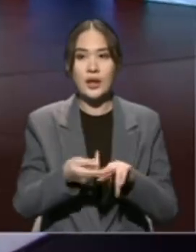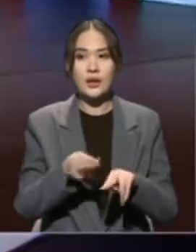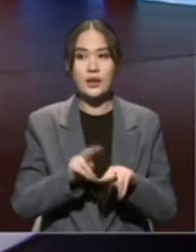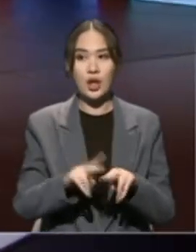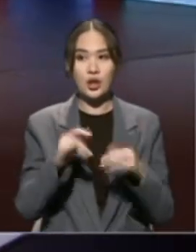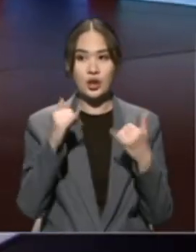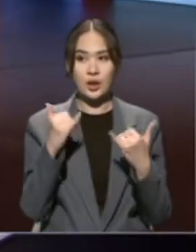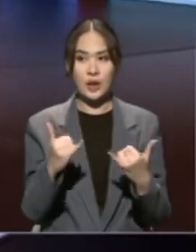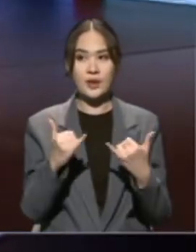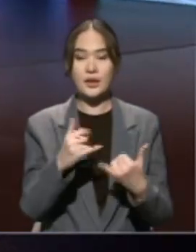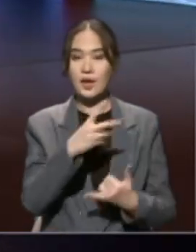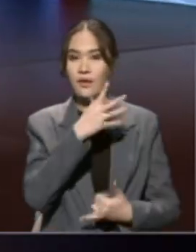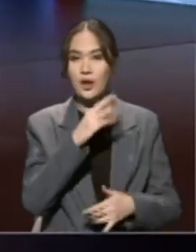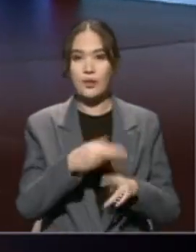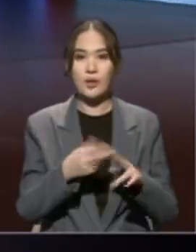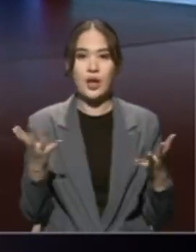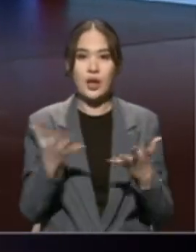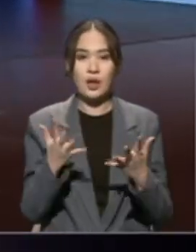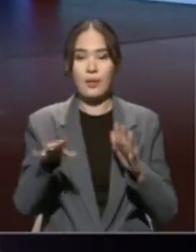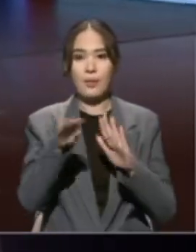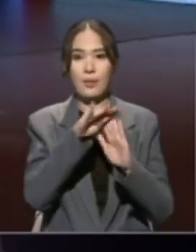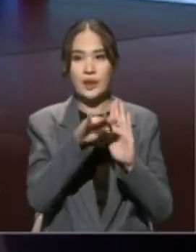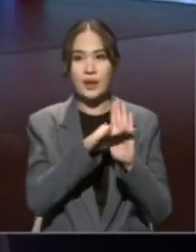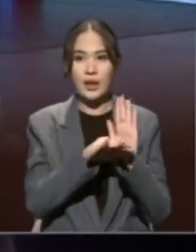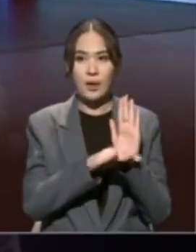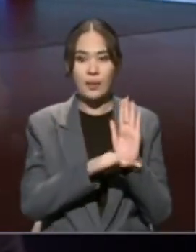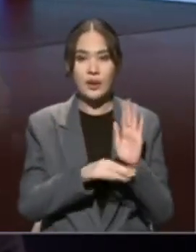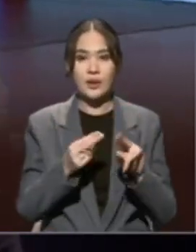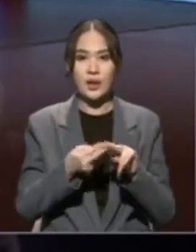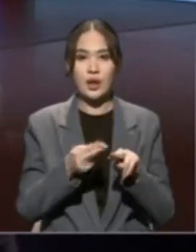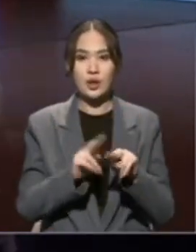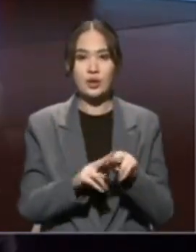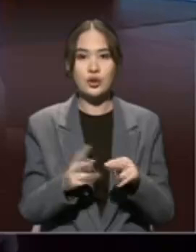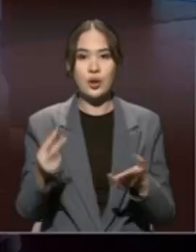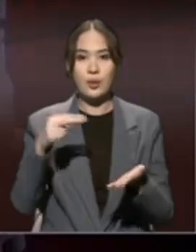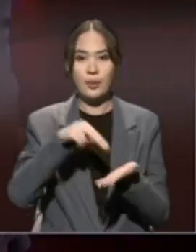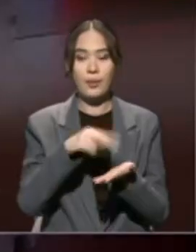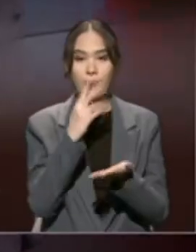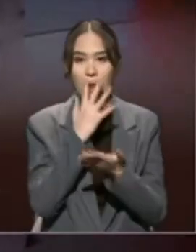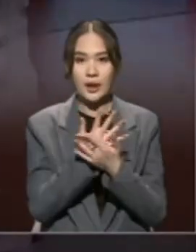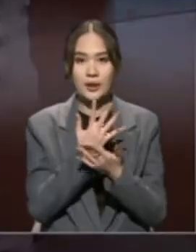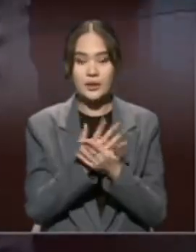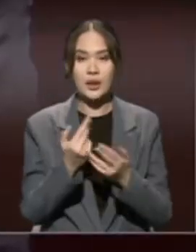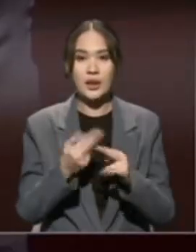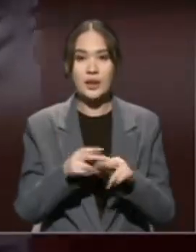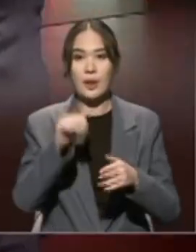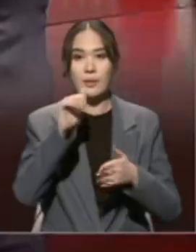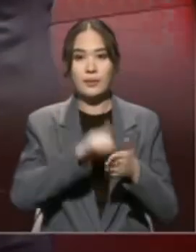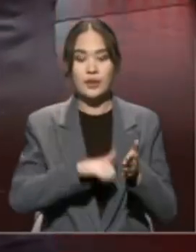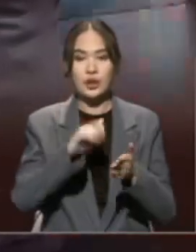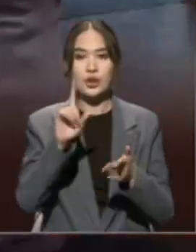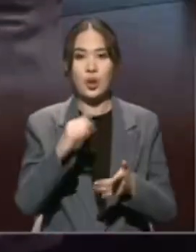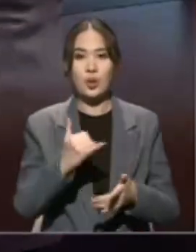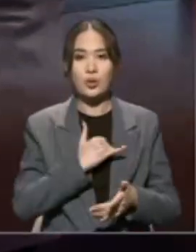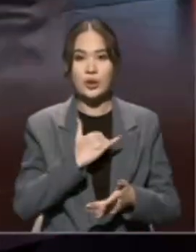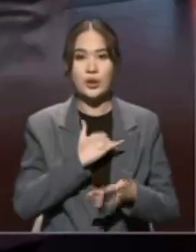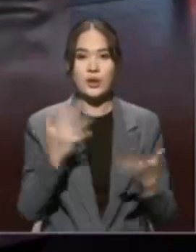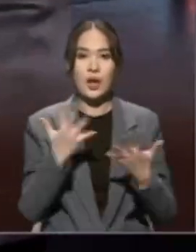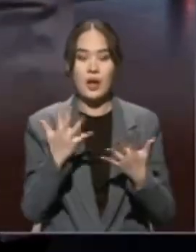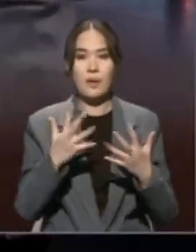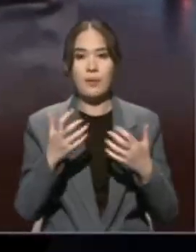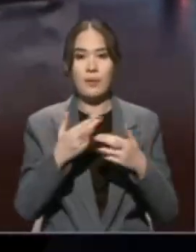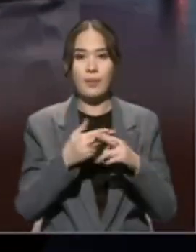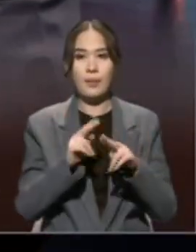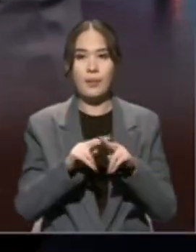Қазіргі таңда сол қандай да бір бағдарламалардың тұралап тұрғанын білдіреді мысалға. Себебі бізде қандай да бір бағдарлама